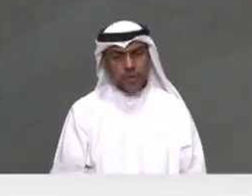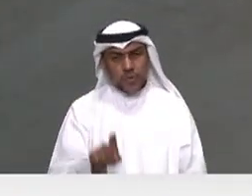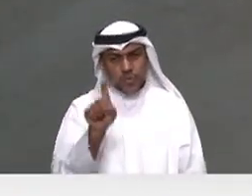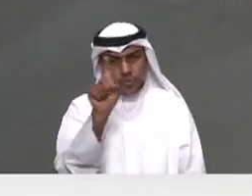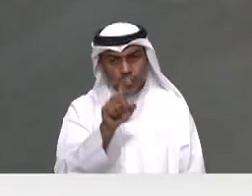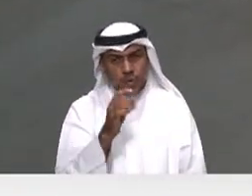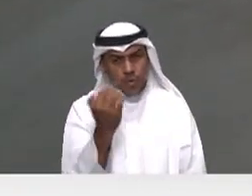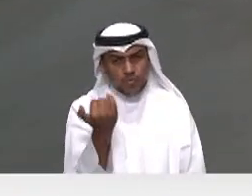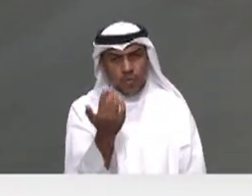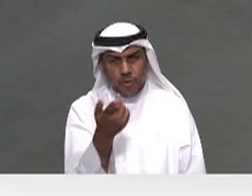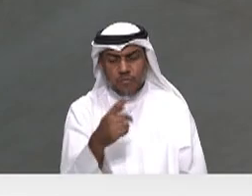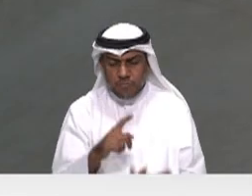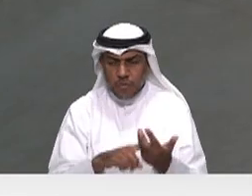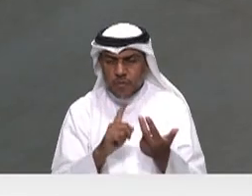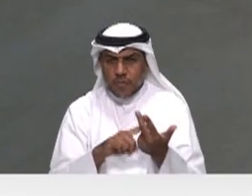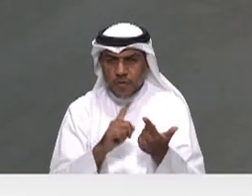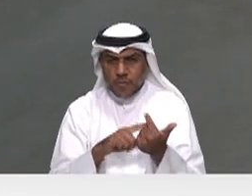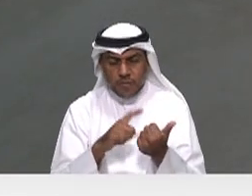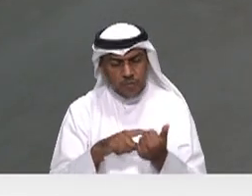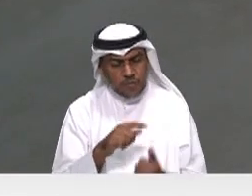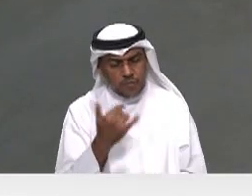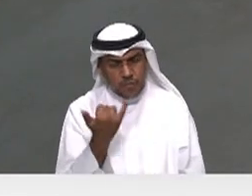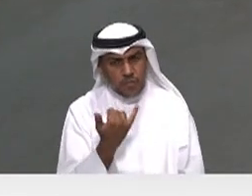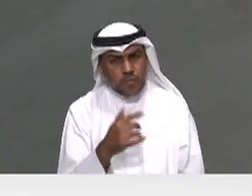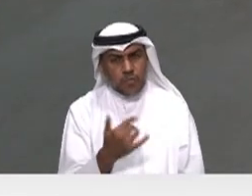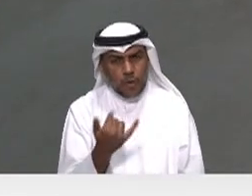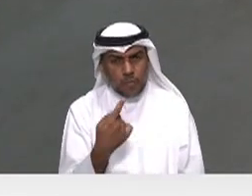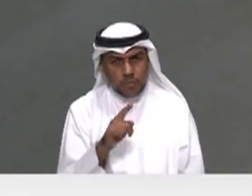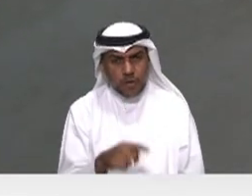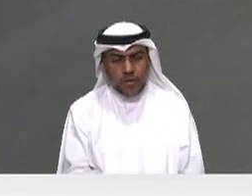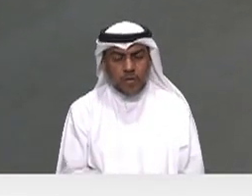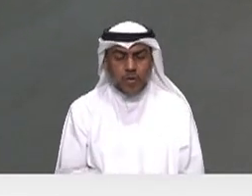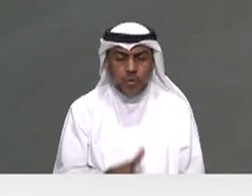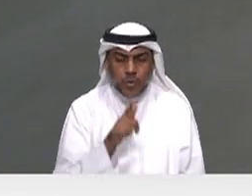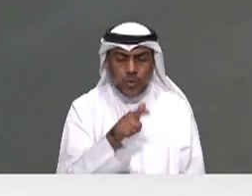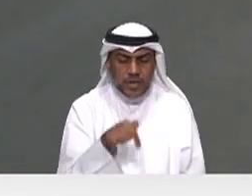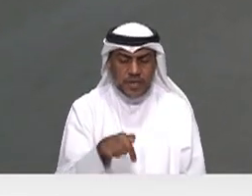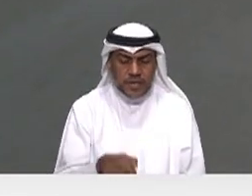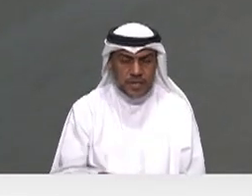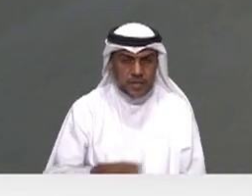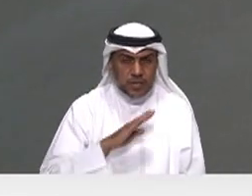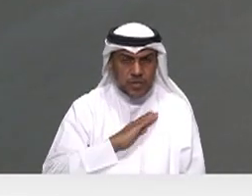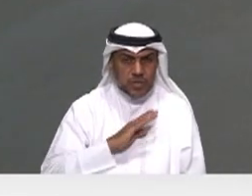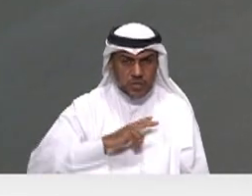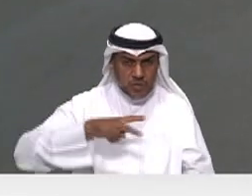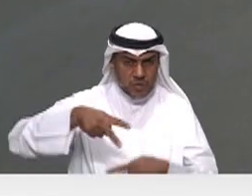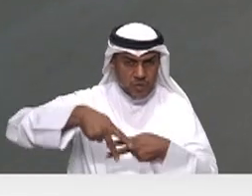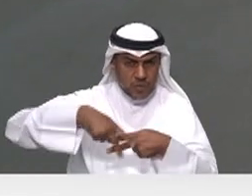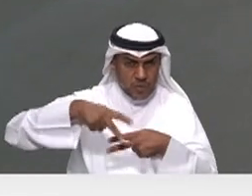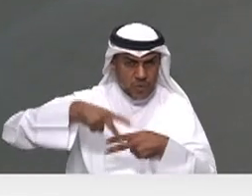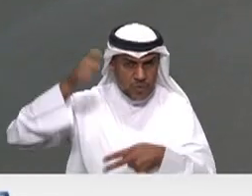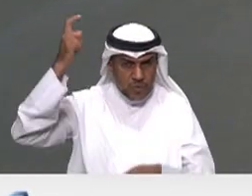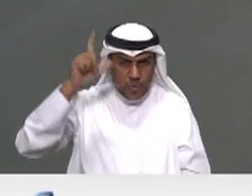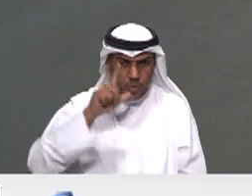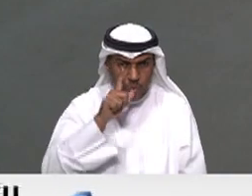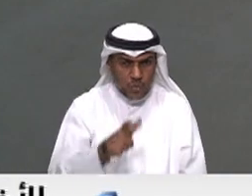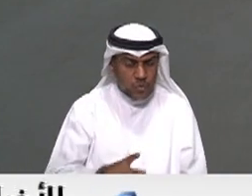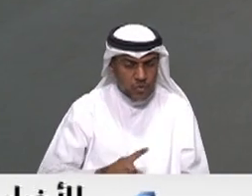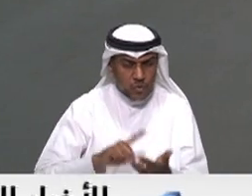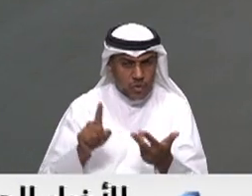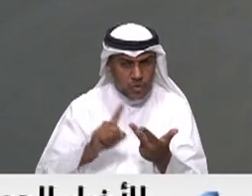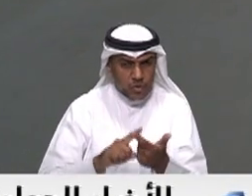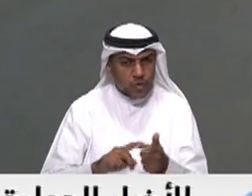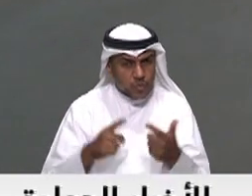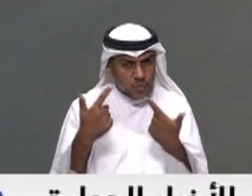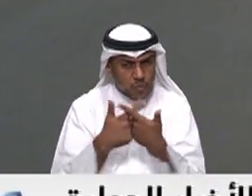مهمة وعديدة، ولكن أيضا في ظل هذه الشروط الإسرائيلية وخاصة التي قرأناها في الفترة الأخيرة والمعلنة لوقف